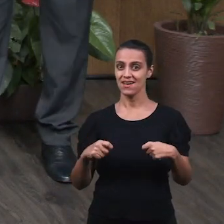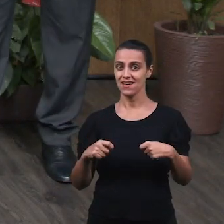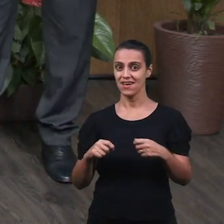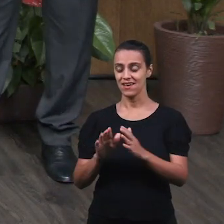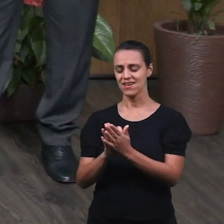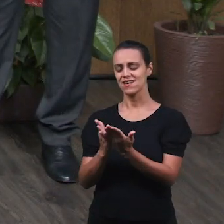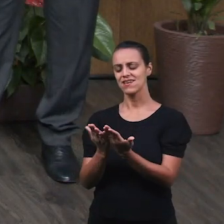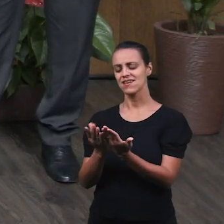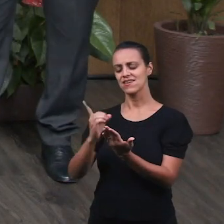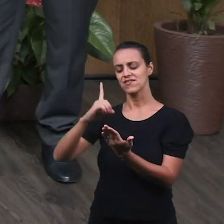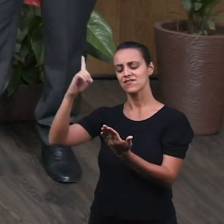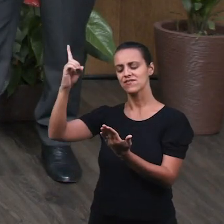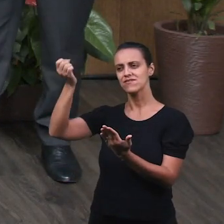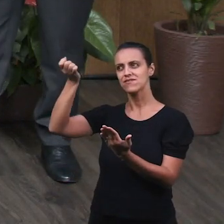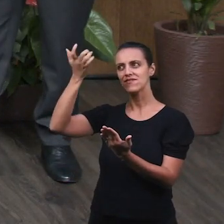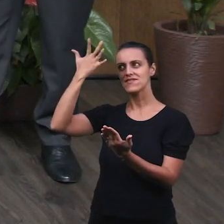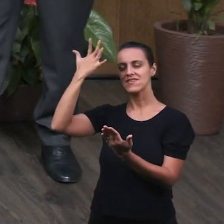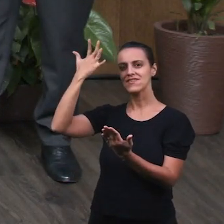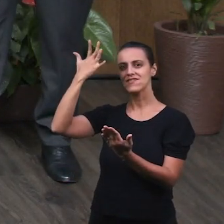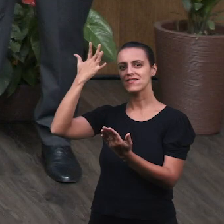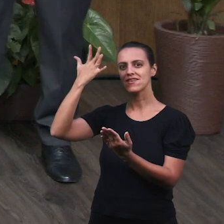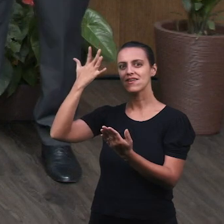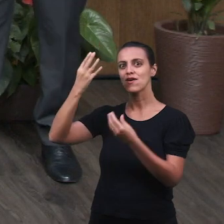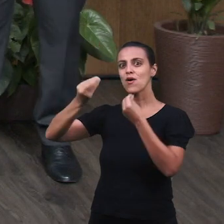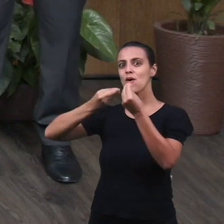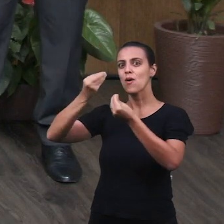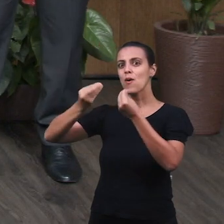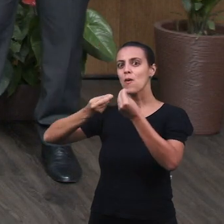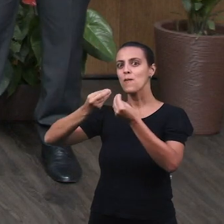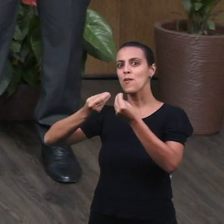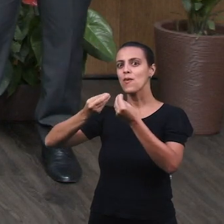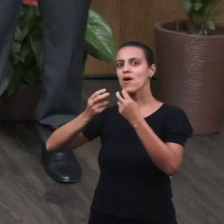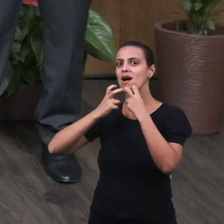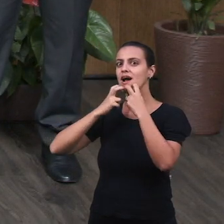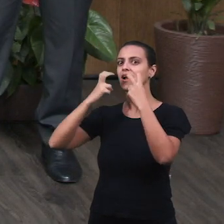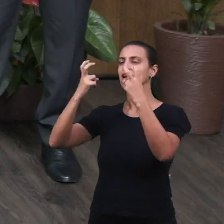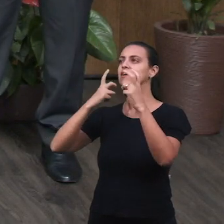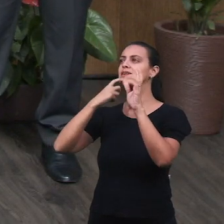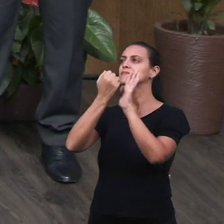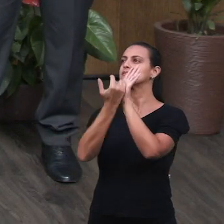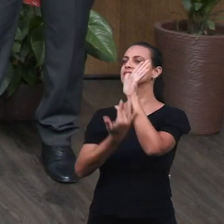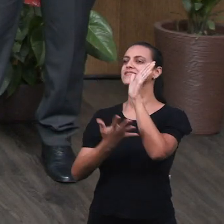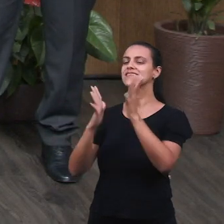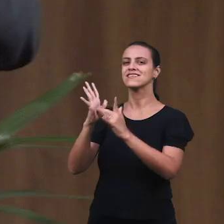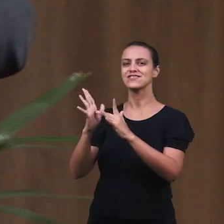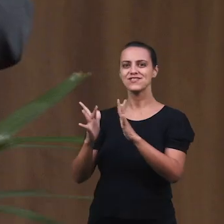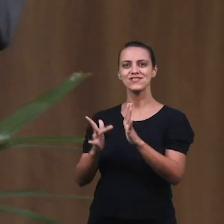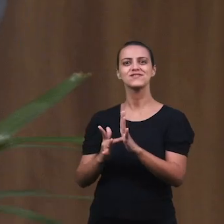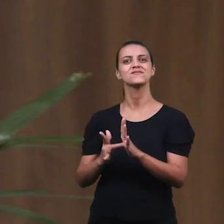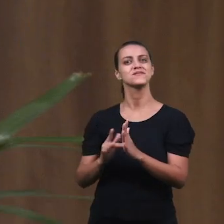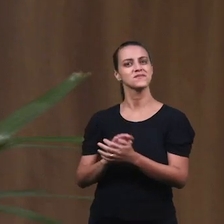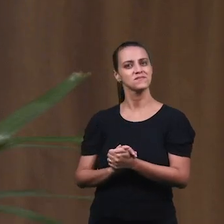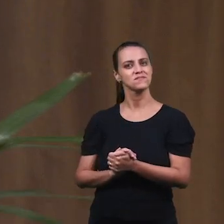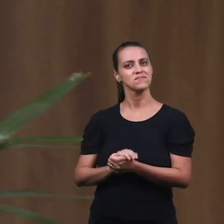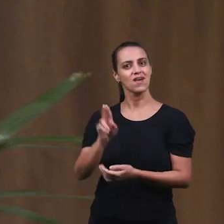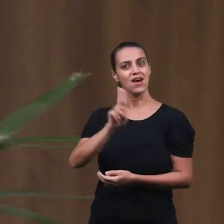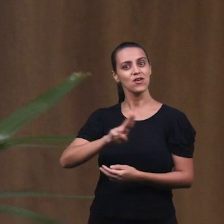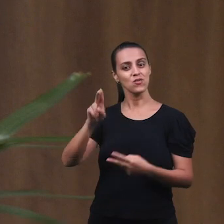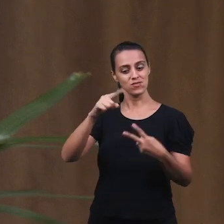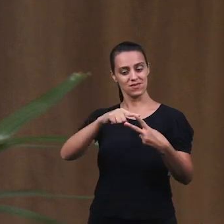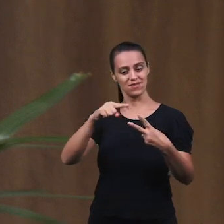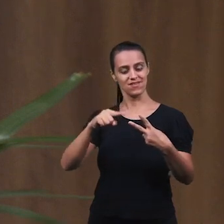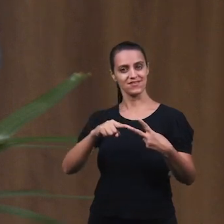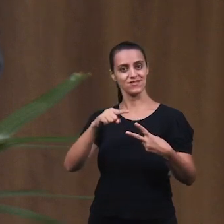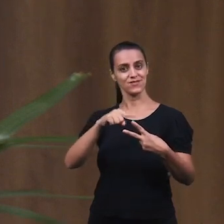se bénéficier de la parole vivante quand il prie par le sang de Jésus et ainsi utiliser les deux